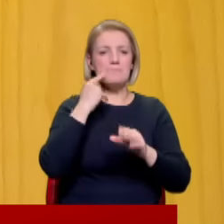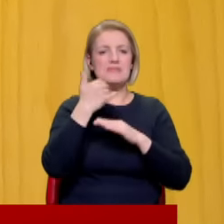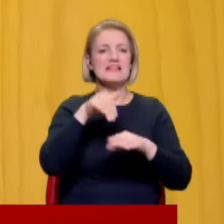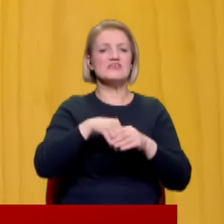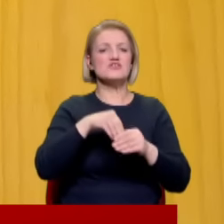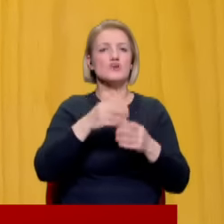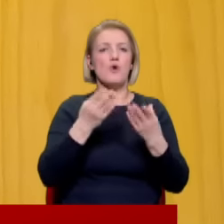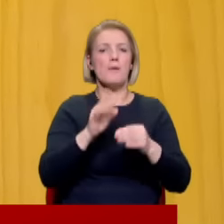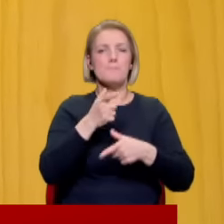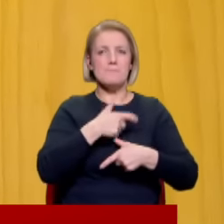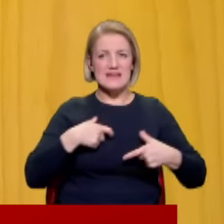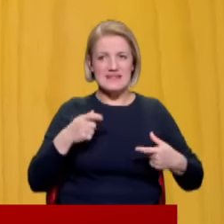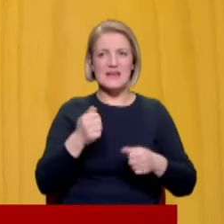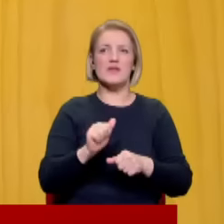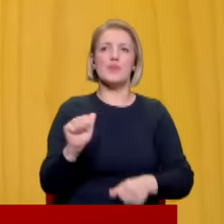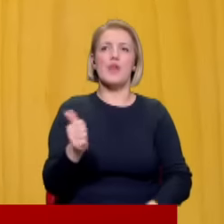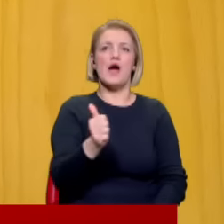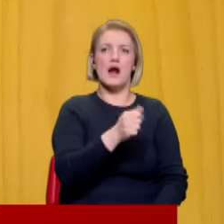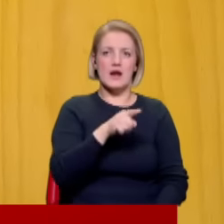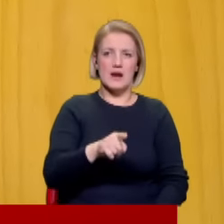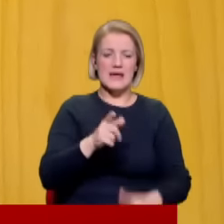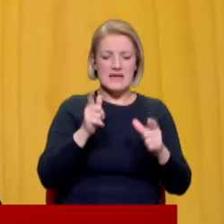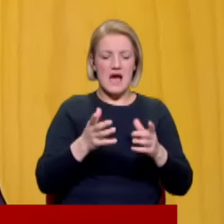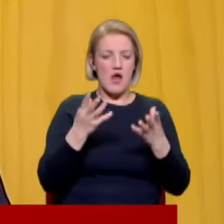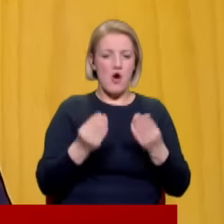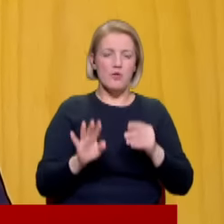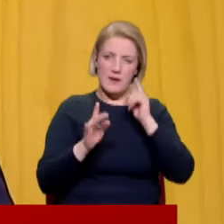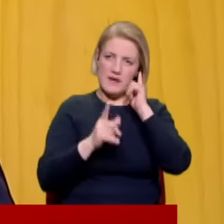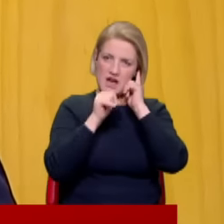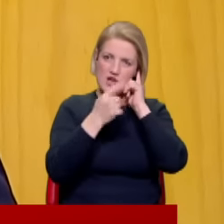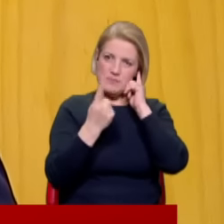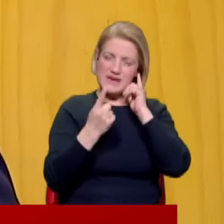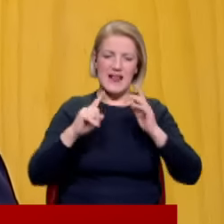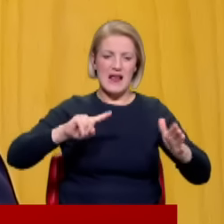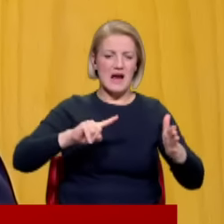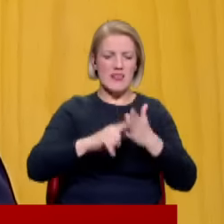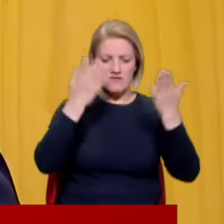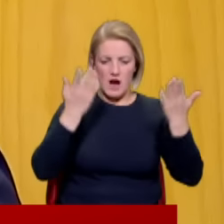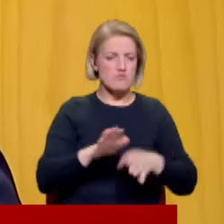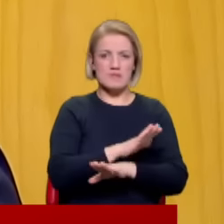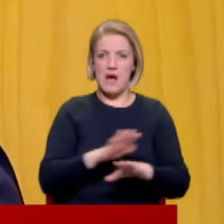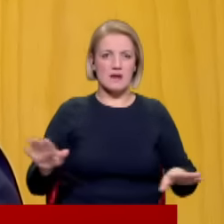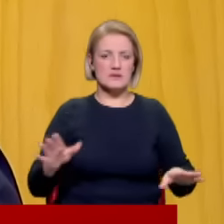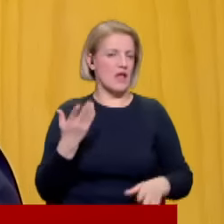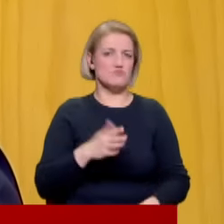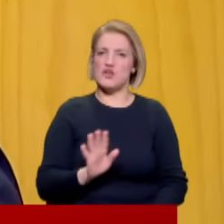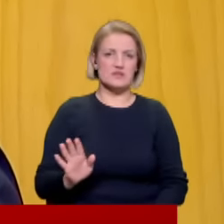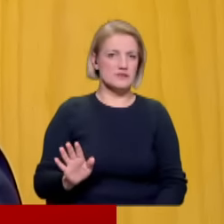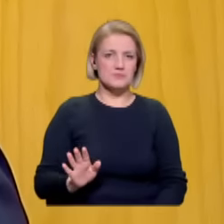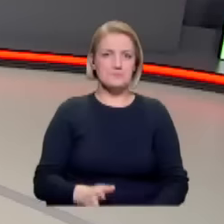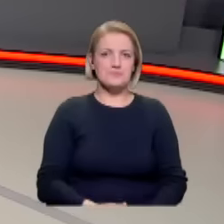olmadığı, milli ve manevi değerlerin yer almadığı hiçbir hedefi kabul etmez,